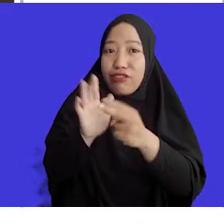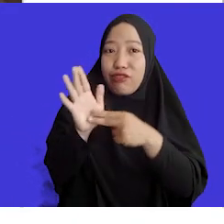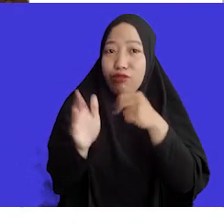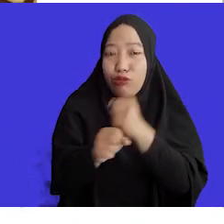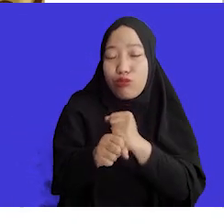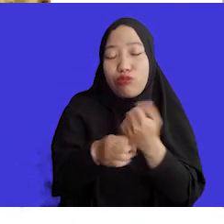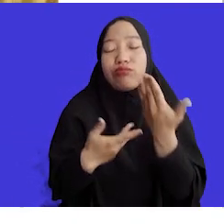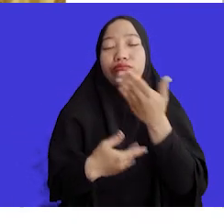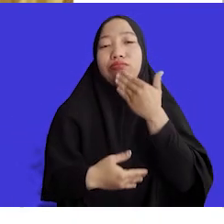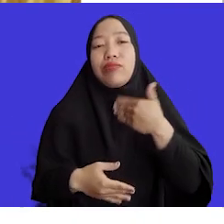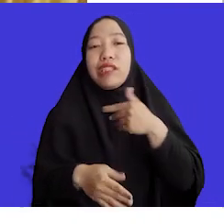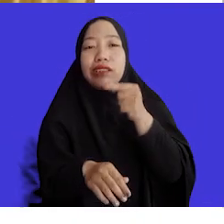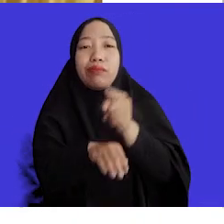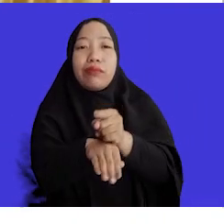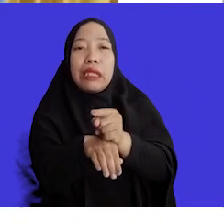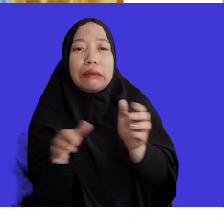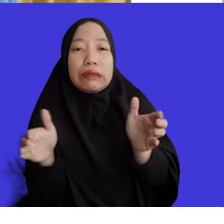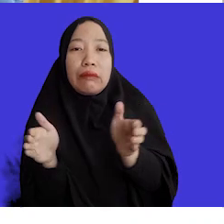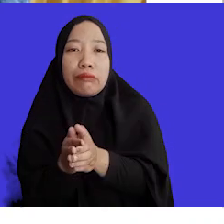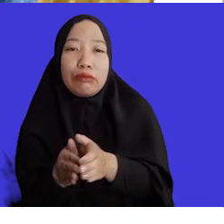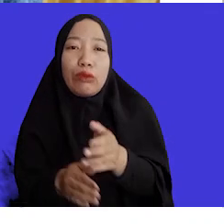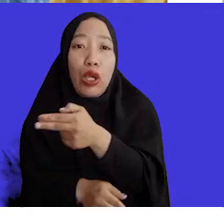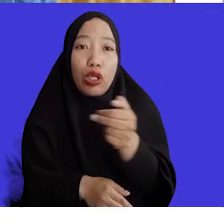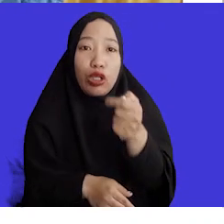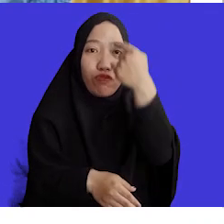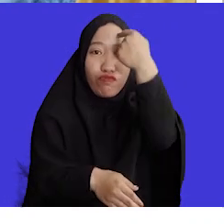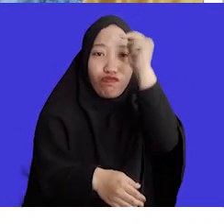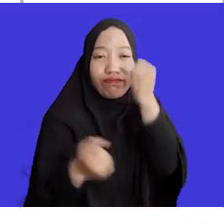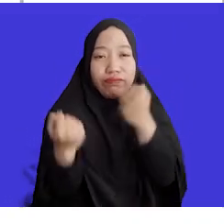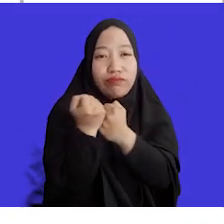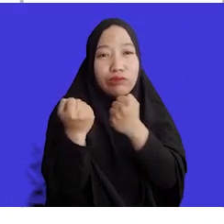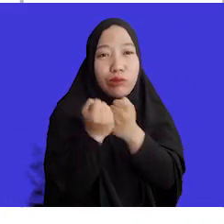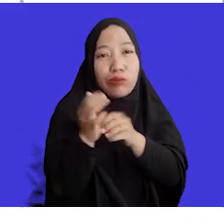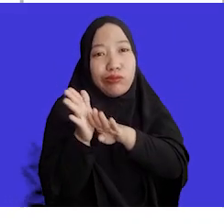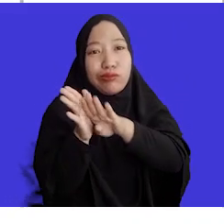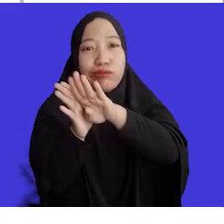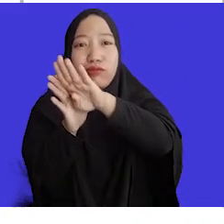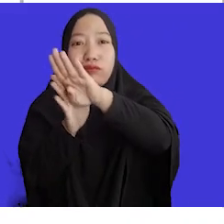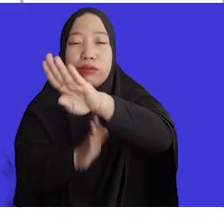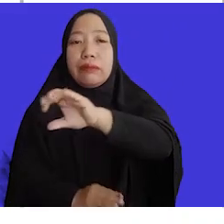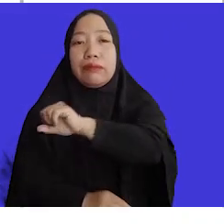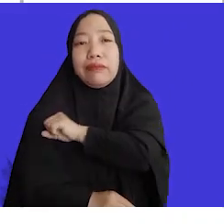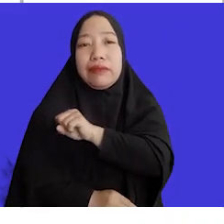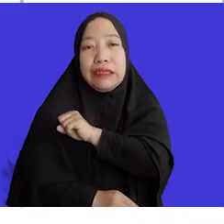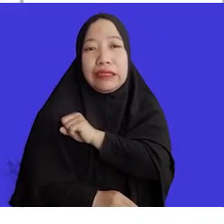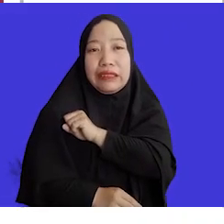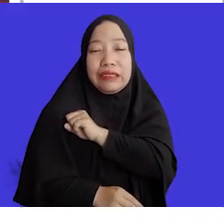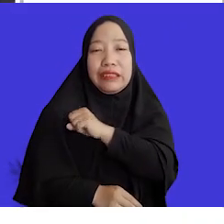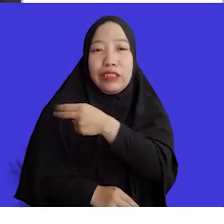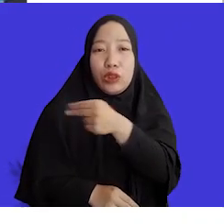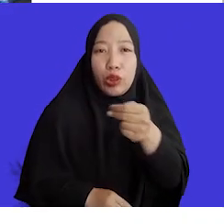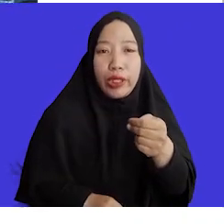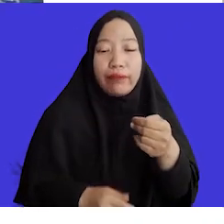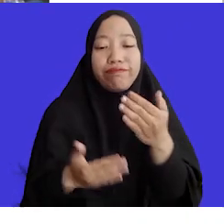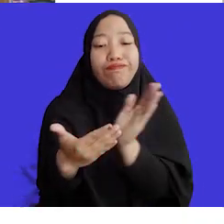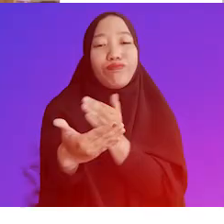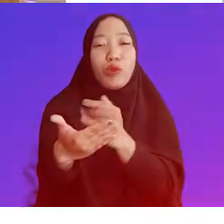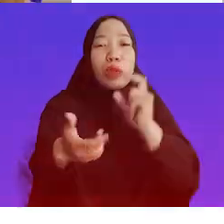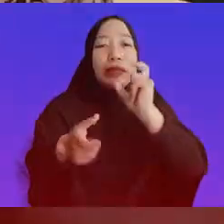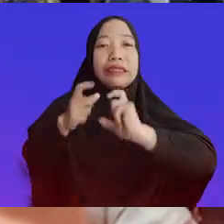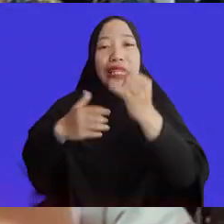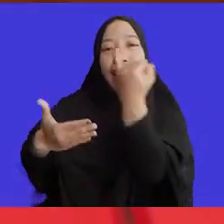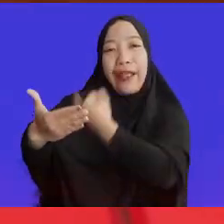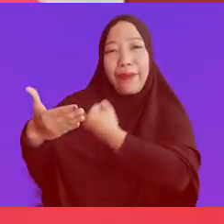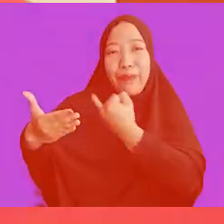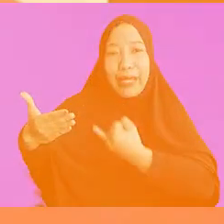Bahasa Berau Indonesia yang mengandung unsur pemajuan budaya lokal dan bersubstansi STEAM dalam bentuk buku cerita